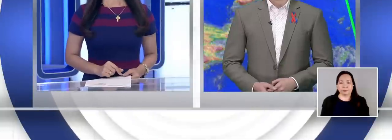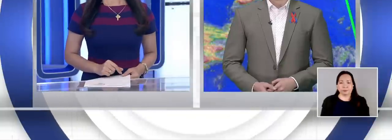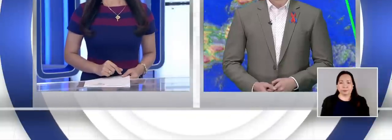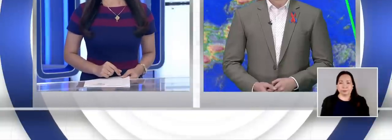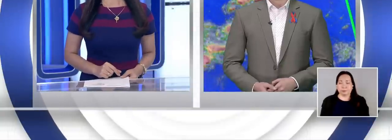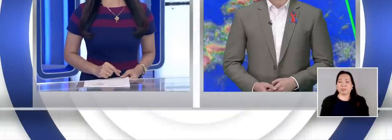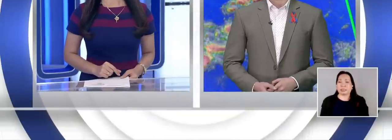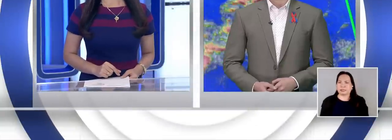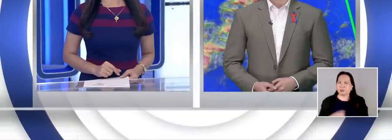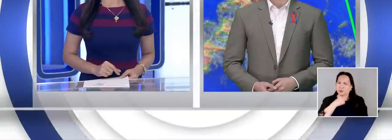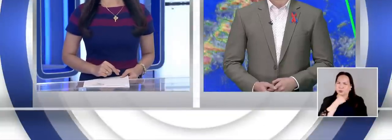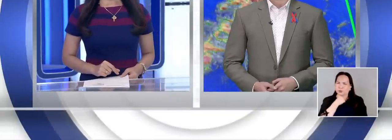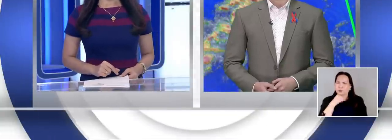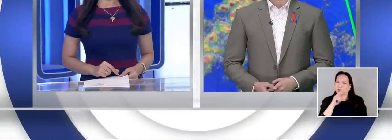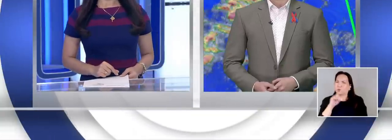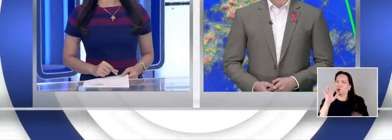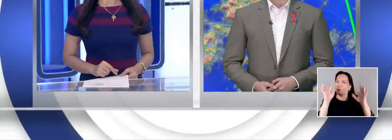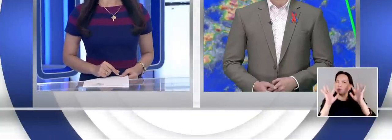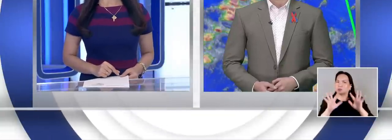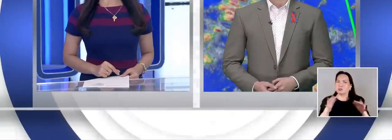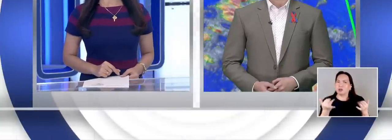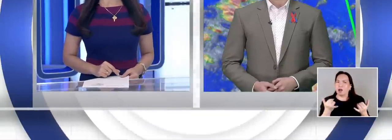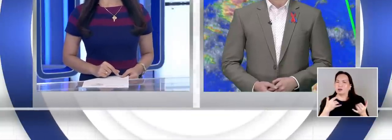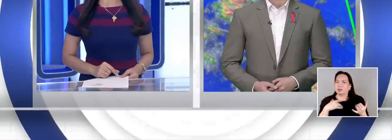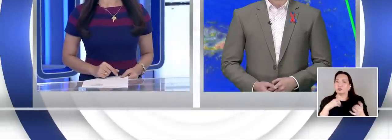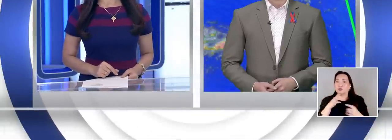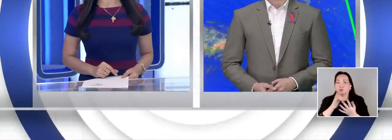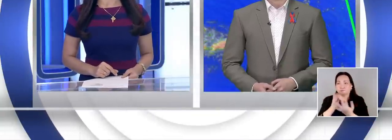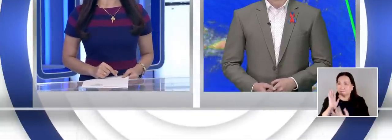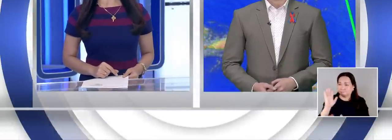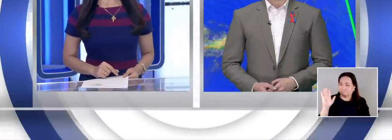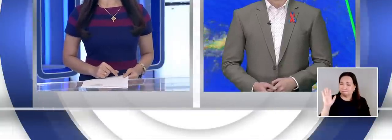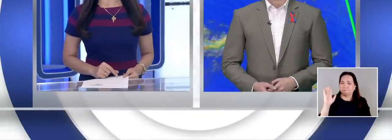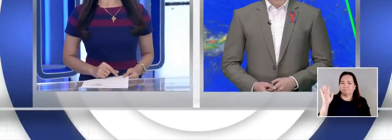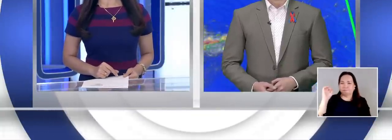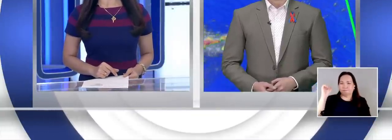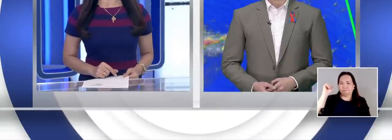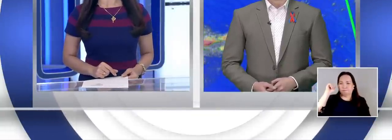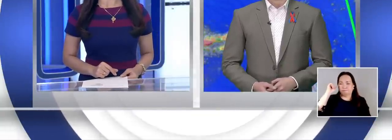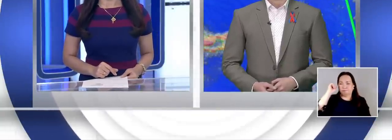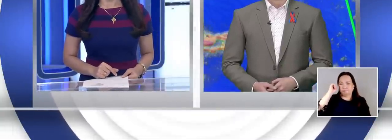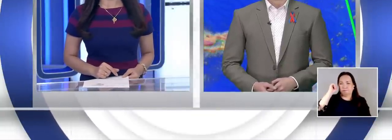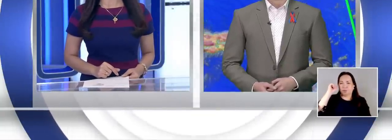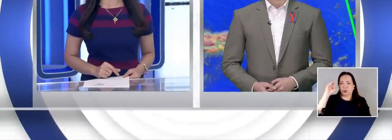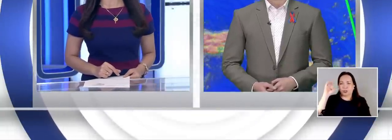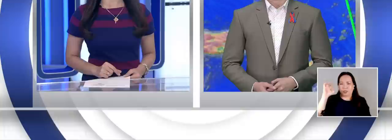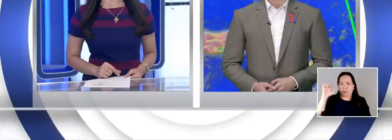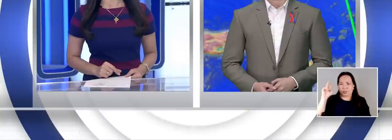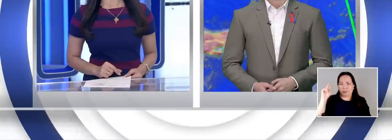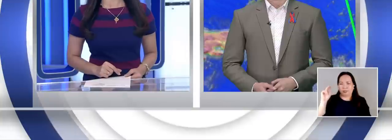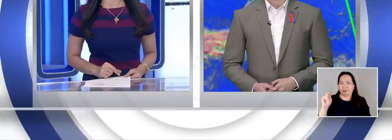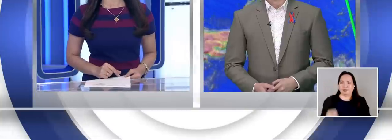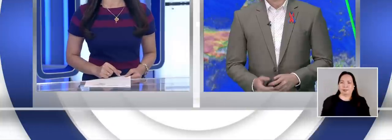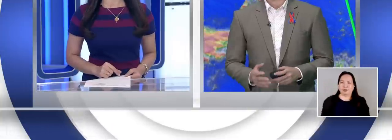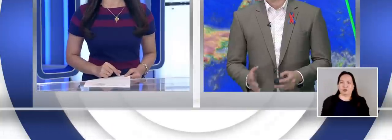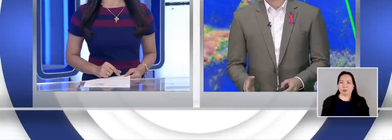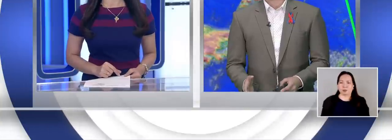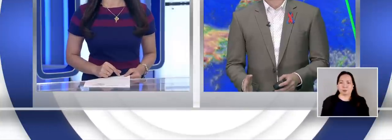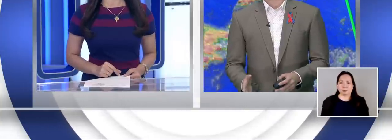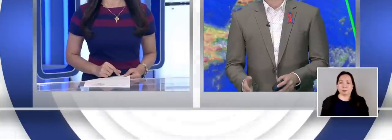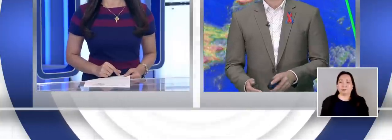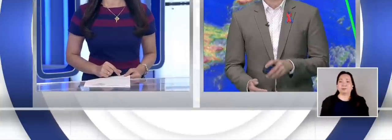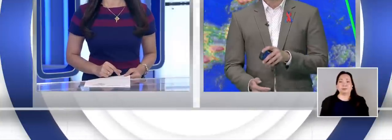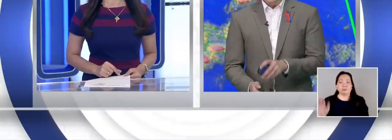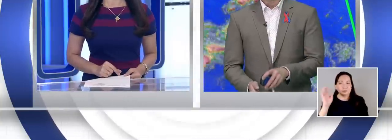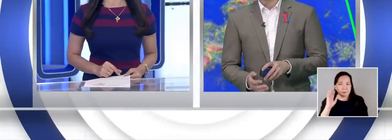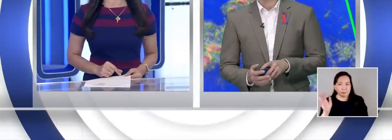Alamin natin ang magiging lagay ng panahon mula kay ABS-CBN resident meteorologist Ariel Rojas. Ariel? Zen,